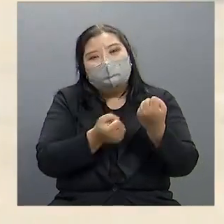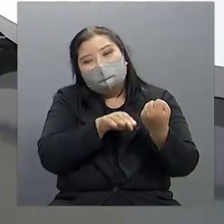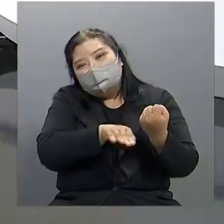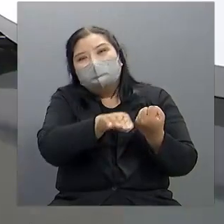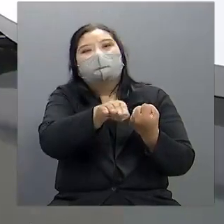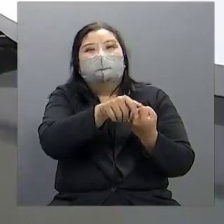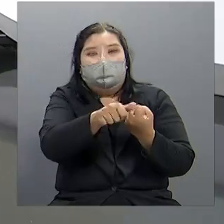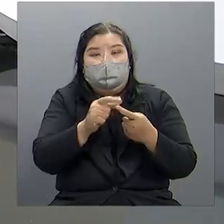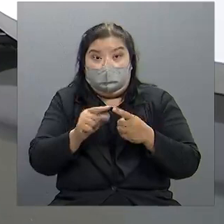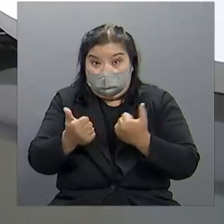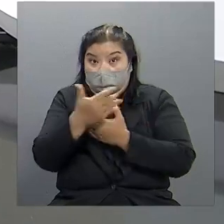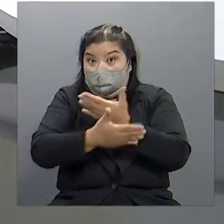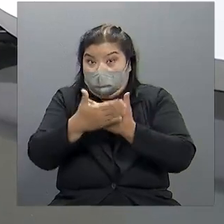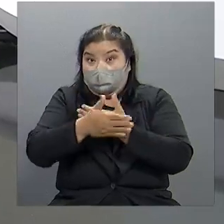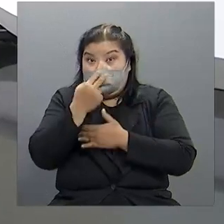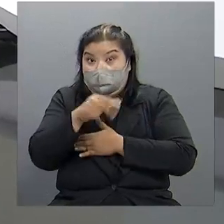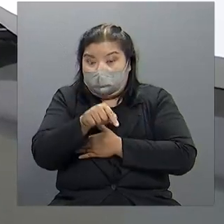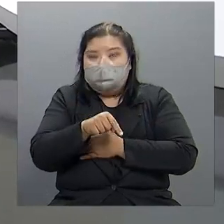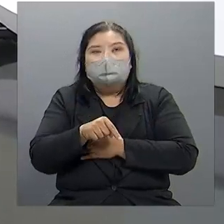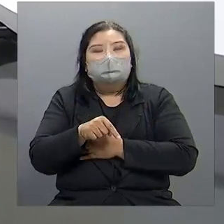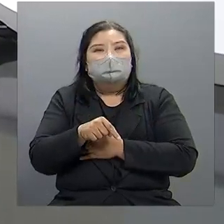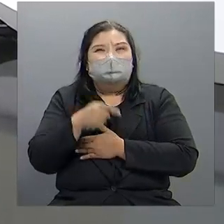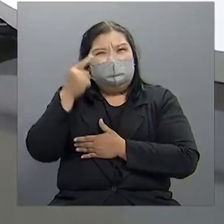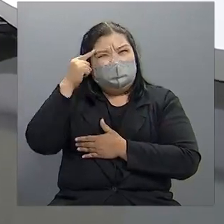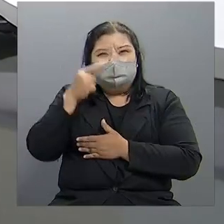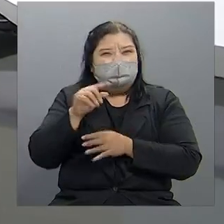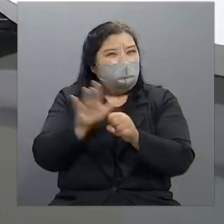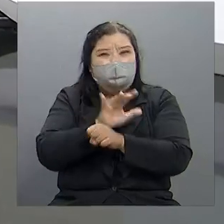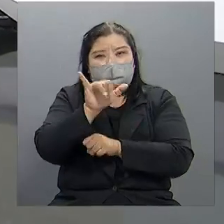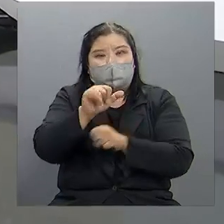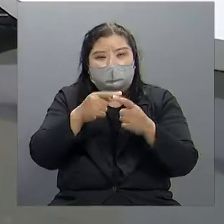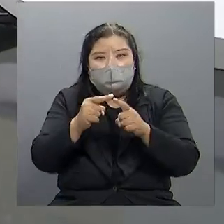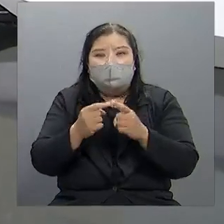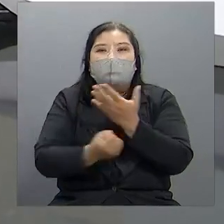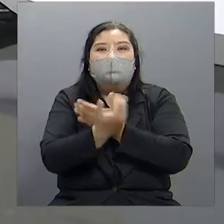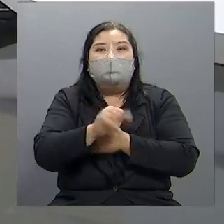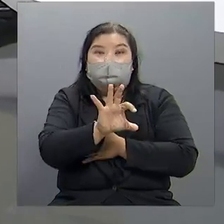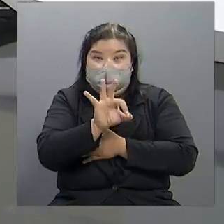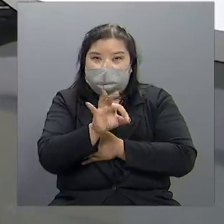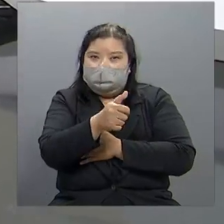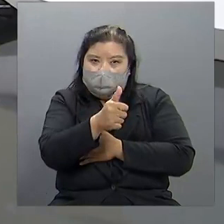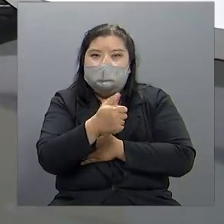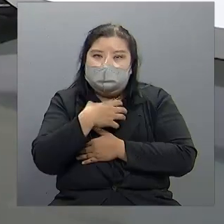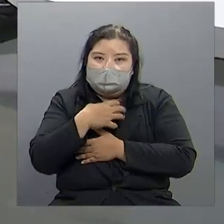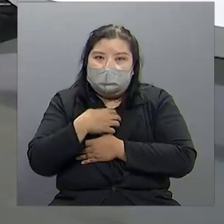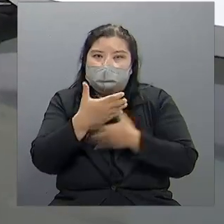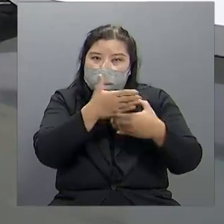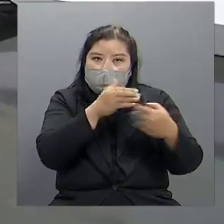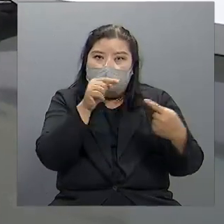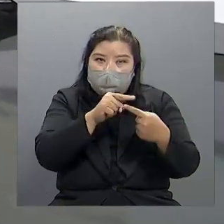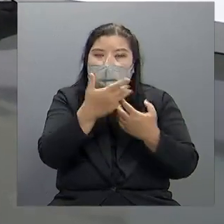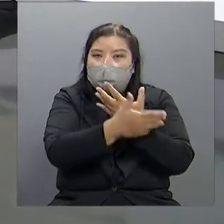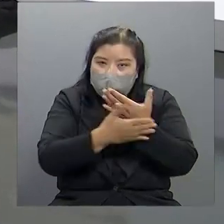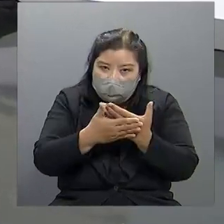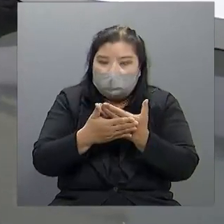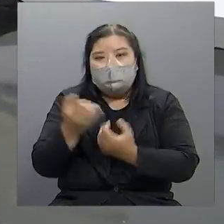ฟคือถ้าดูแล้วอาจจะไม่ได้ตอบโจทย์ทั้งหมดนะคะแต่ว่าเป็นทางเลือกในการลดความเสี่ยงตอนนี้ยังบอกไม่ได้ว่าตกลงขนส่งทางรถยนต์หรือว่าทางรถ